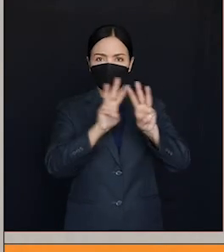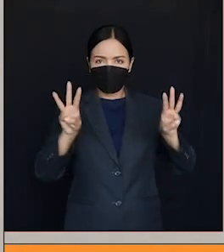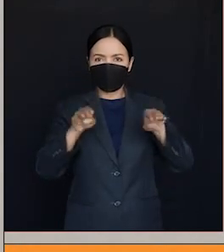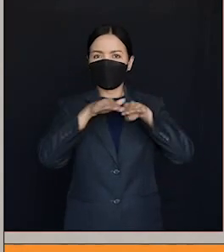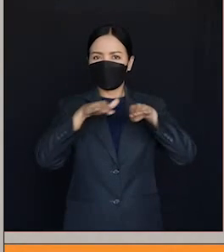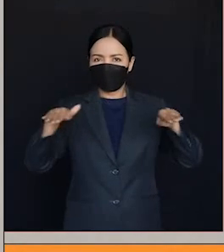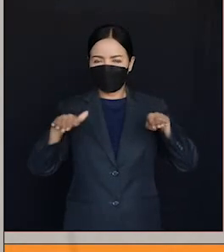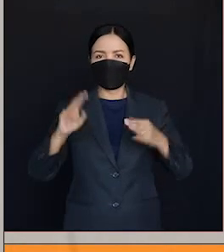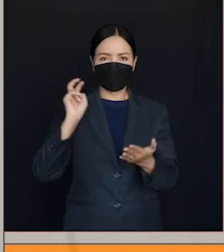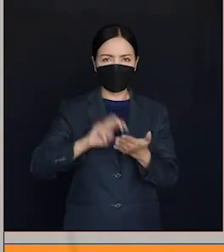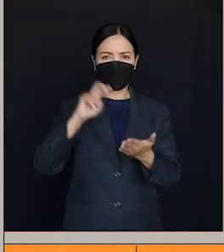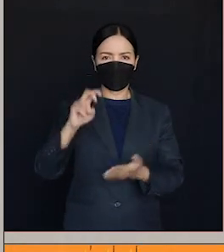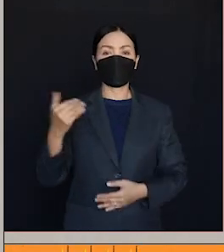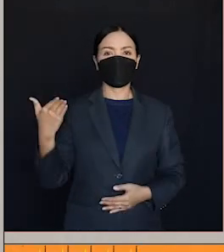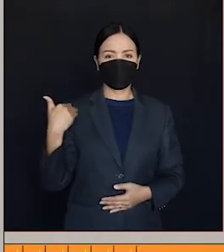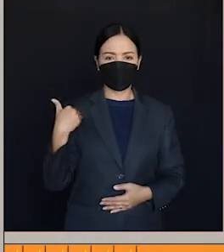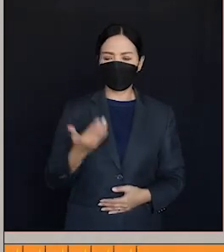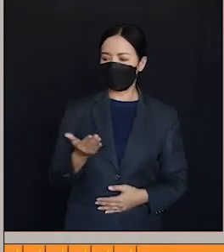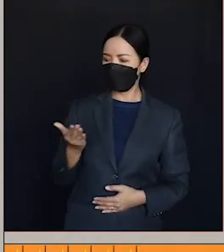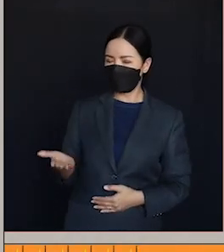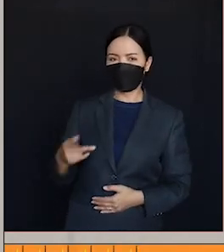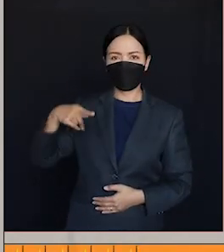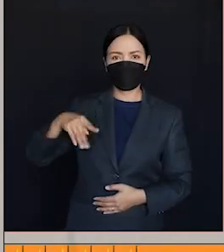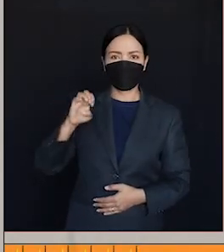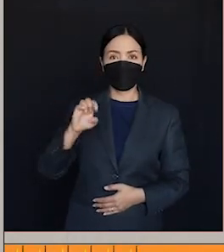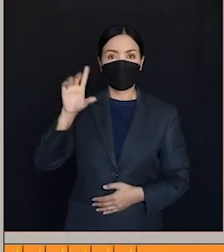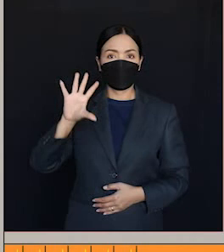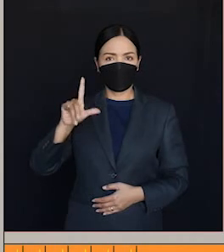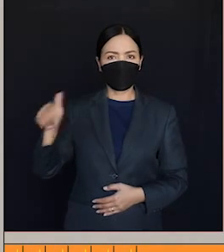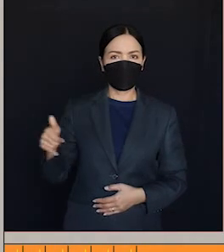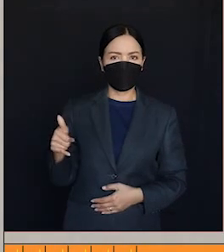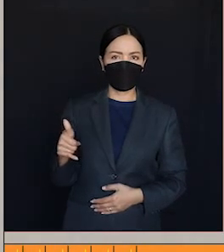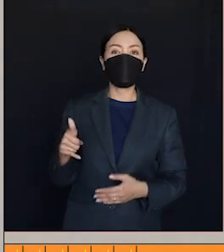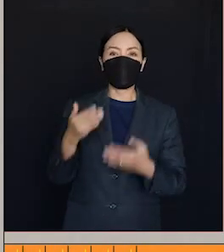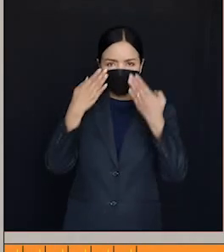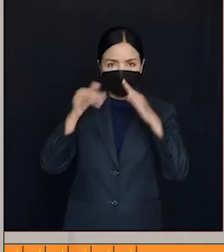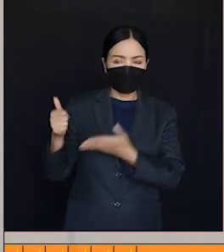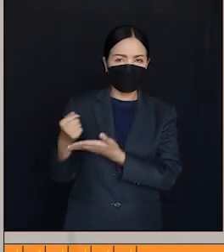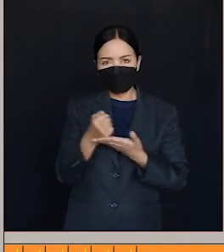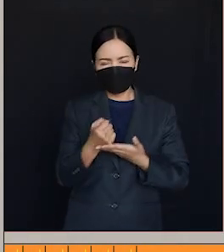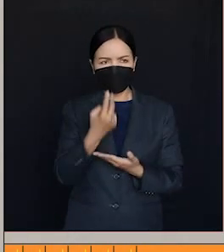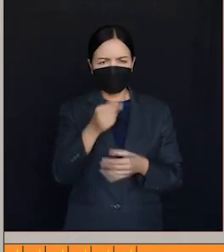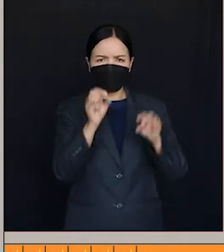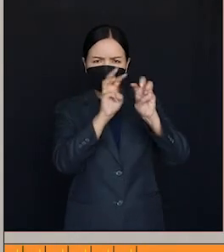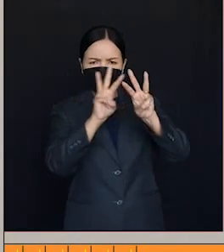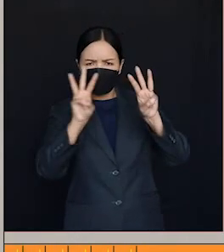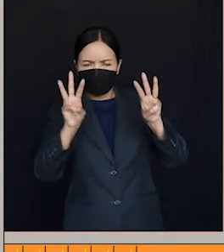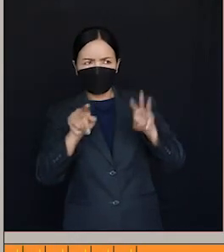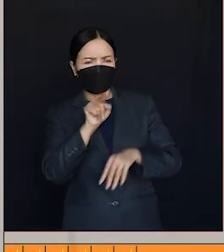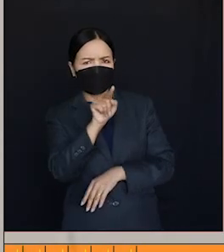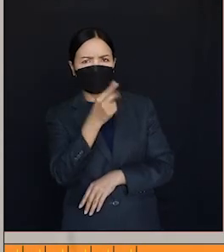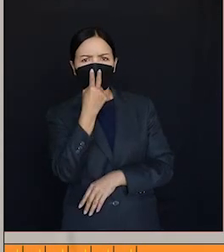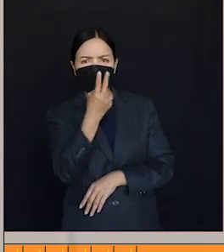าตรฐาน คร ับ ค่ะแล้วน้องพีทเนี่ยมาตอบโจทย์ตรงที่ว่าใครทำเว็บไซต์แล้วรู้ได้ยังไงว่ า